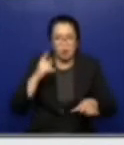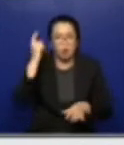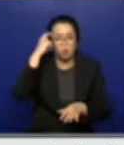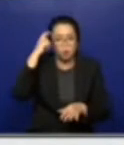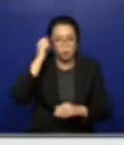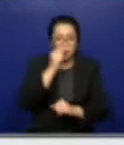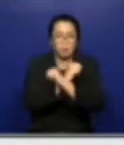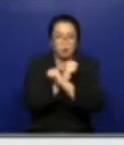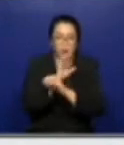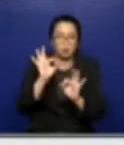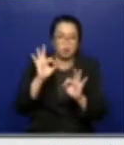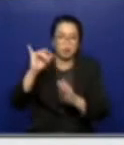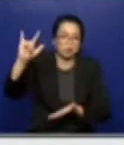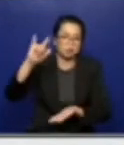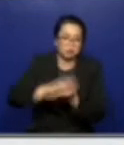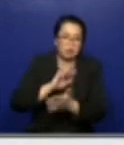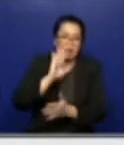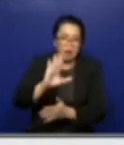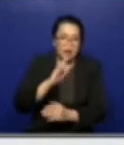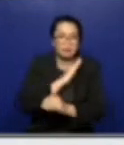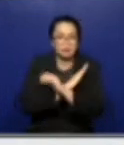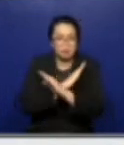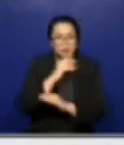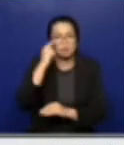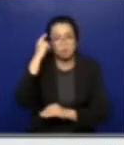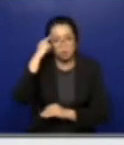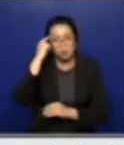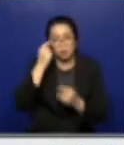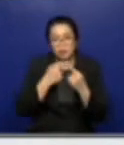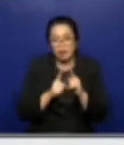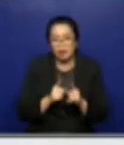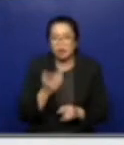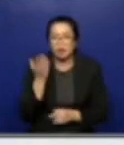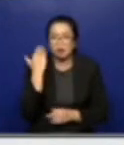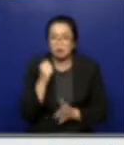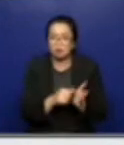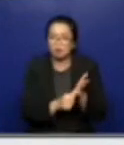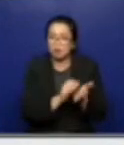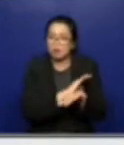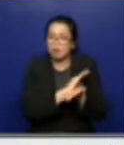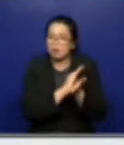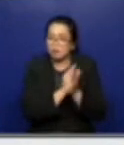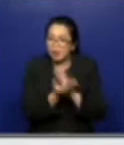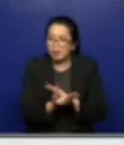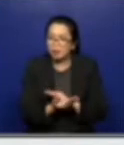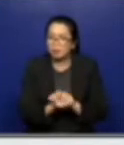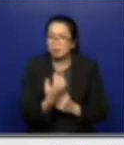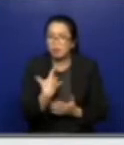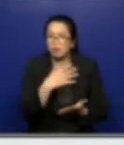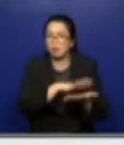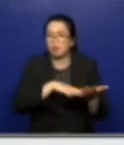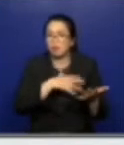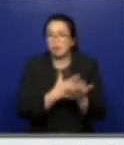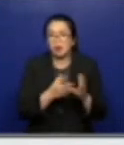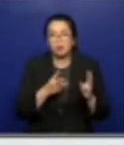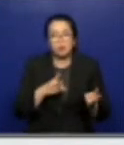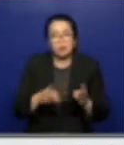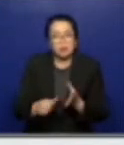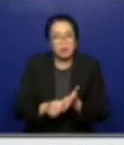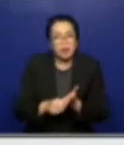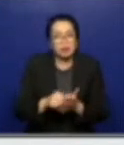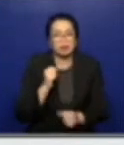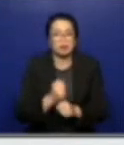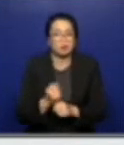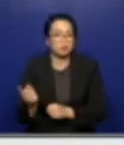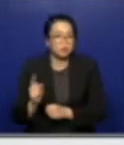มือแต่ว่าคำถามของผมคือการที่ท่านทำไปผลลัพธ์ที่เกิดขึ้นต่อมาท่านมีแผนจะรับกับมันอย่างไรท่านจะ